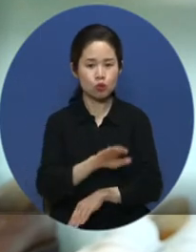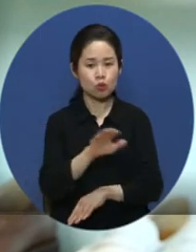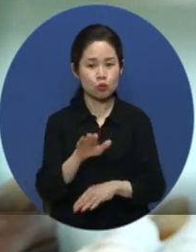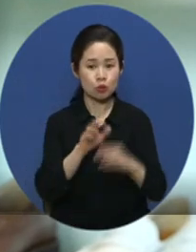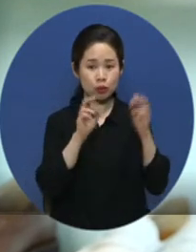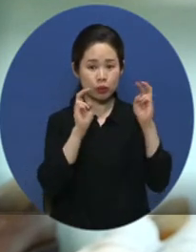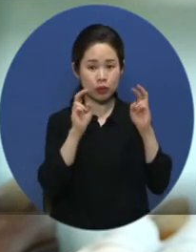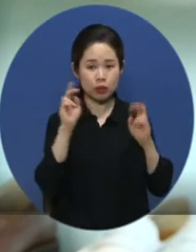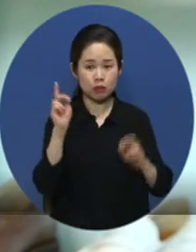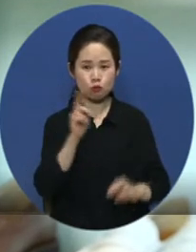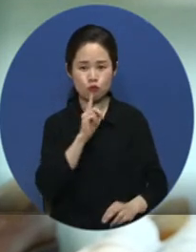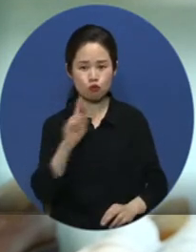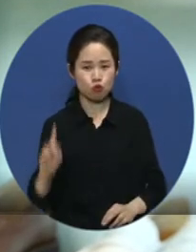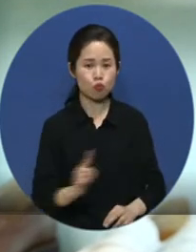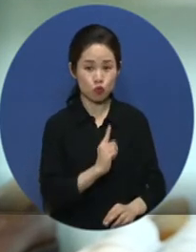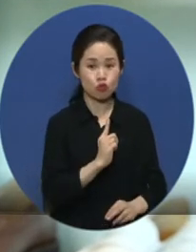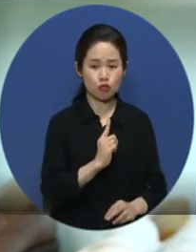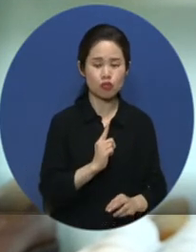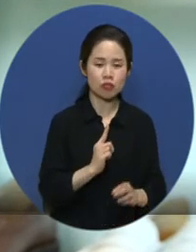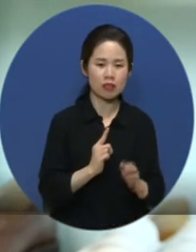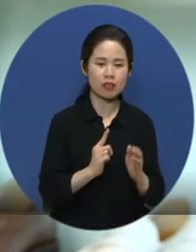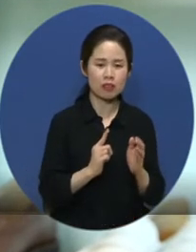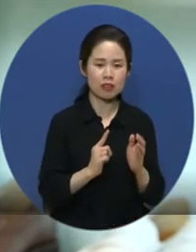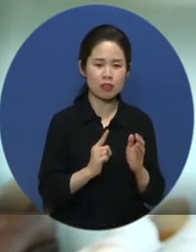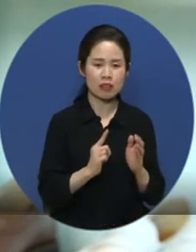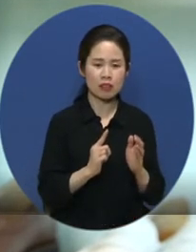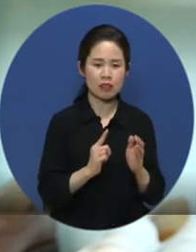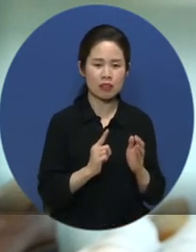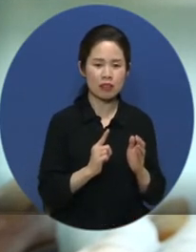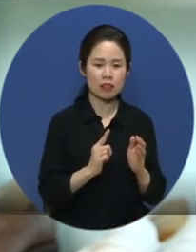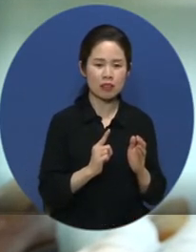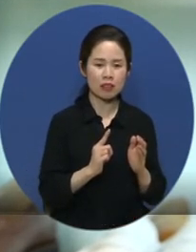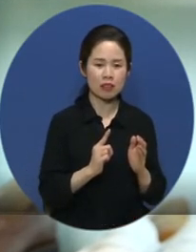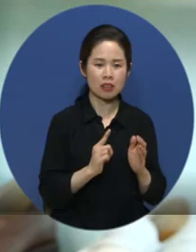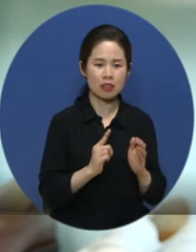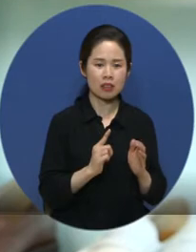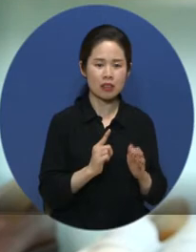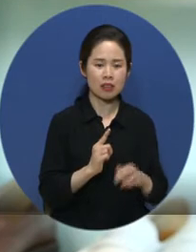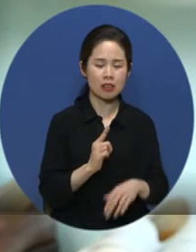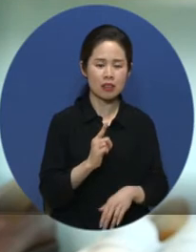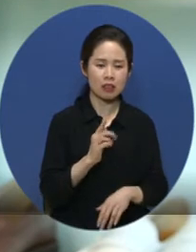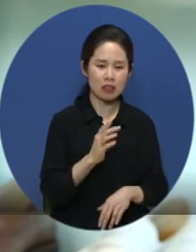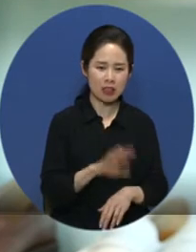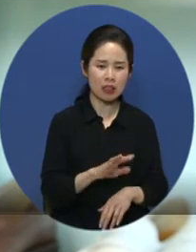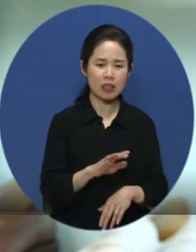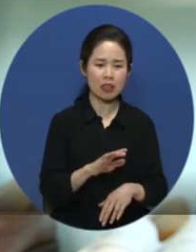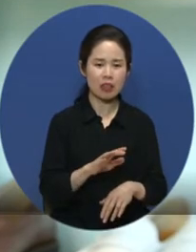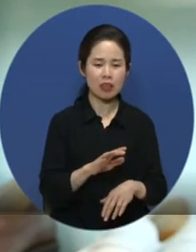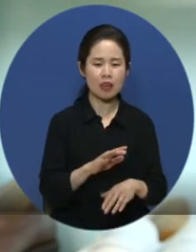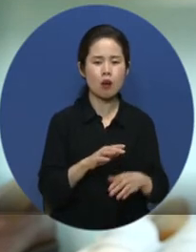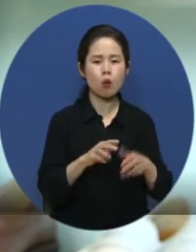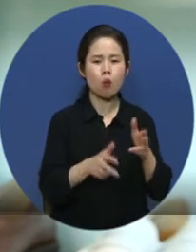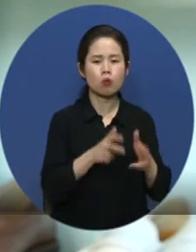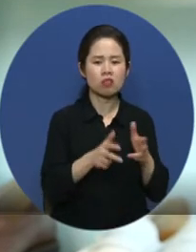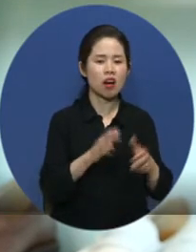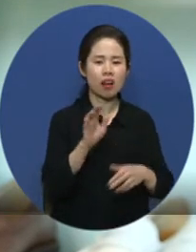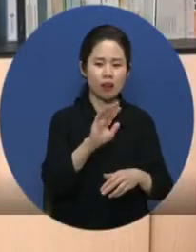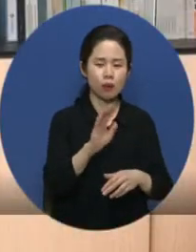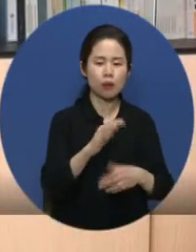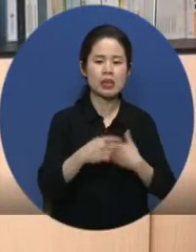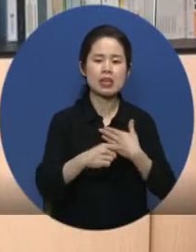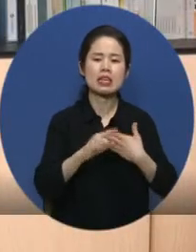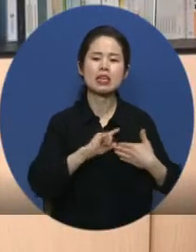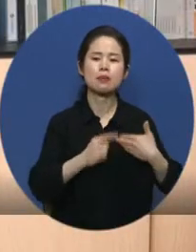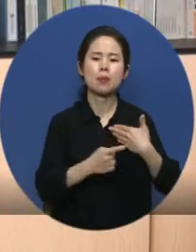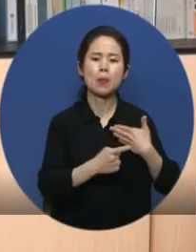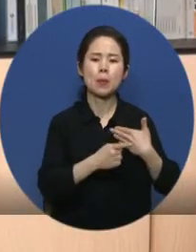주문을 먼저 해 주셨어요. 그런데 이미 우리는 실체는 없어지고 이름만 남아있는 회사였었어요.